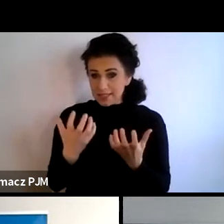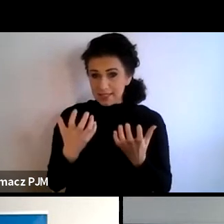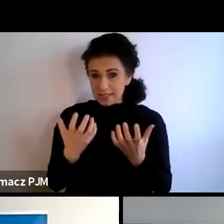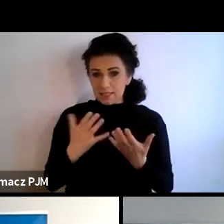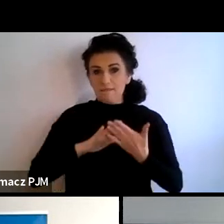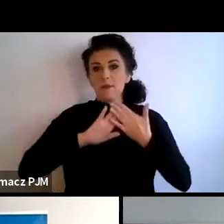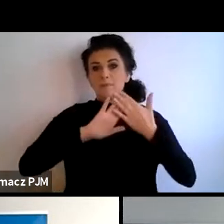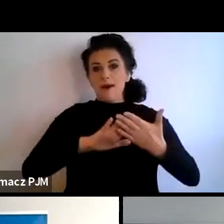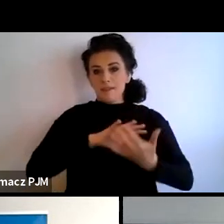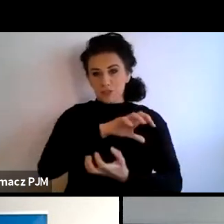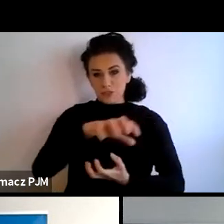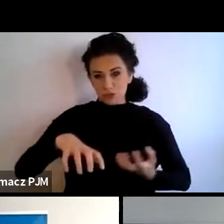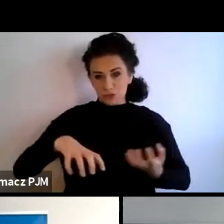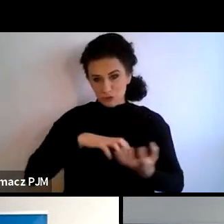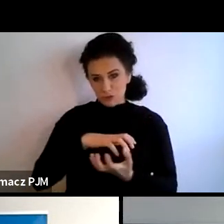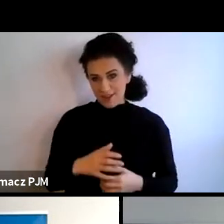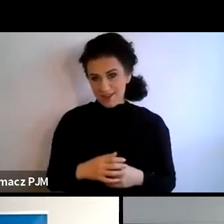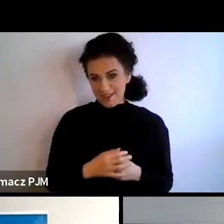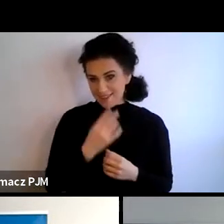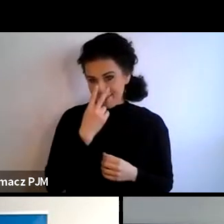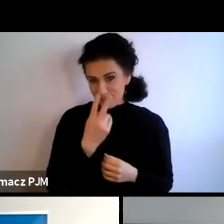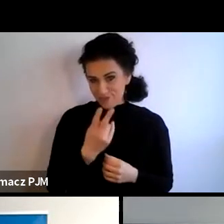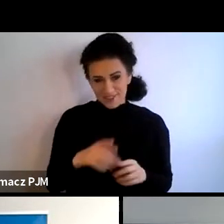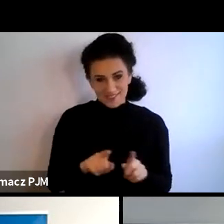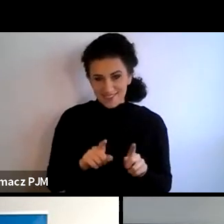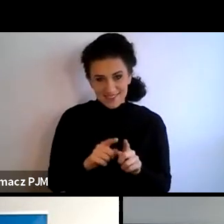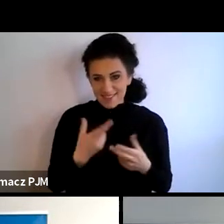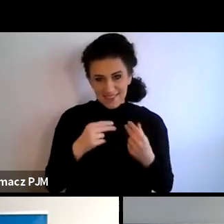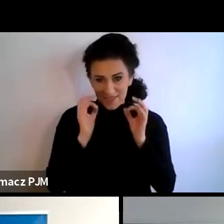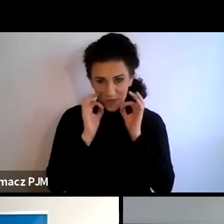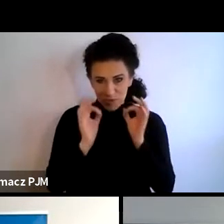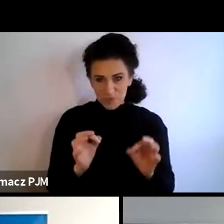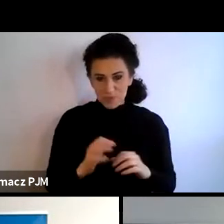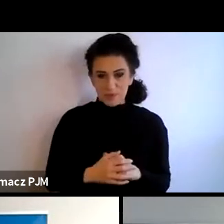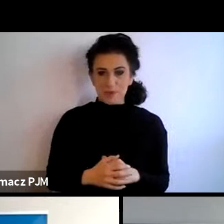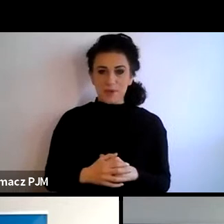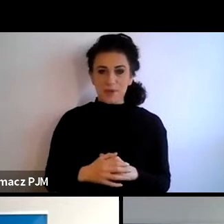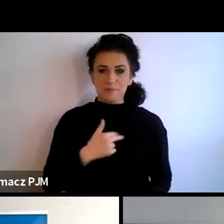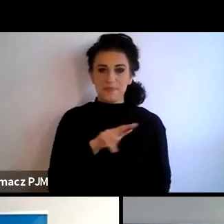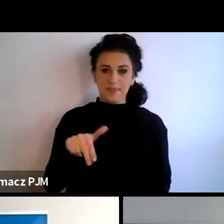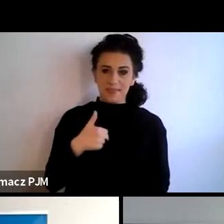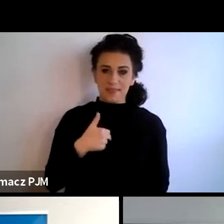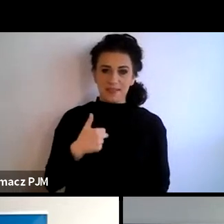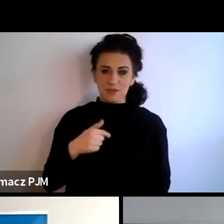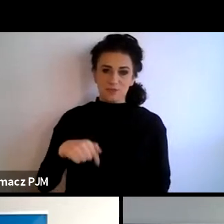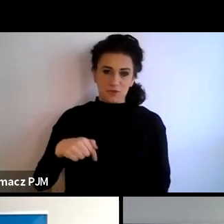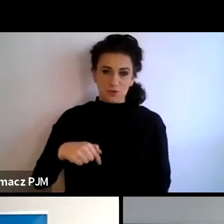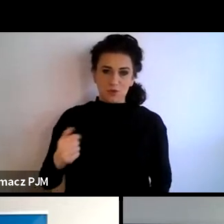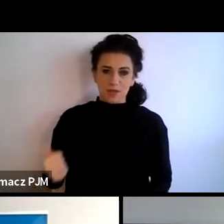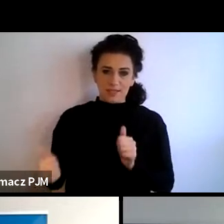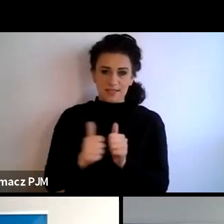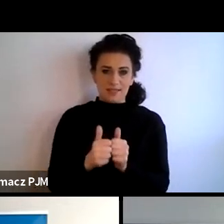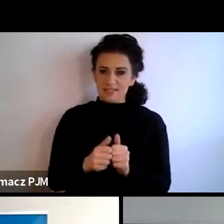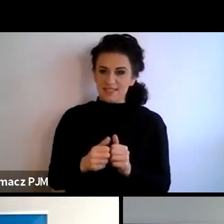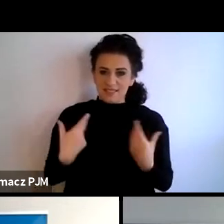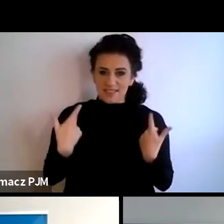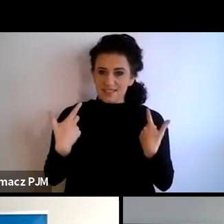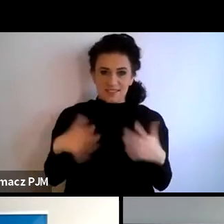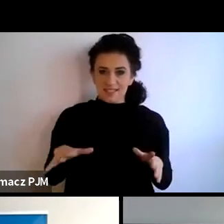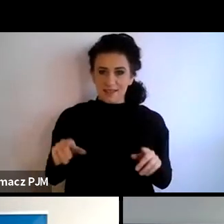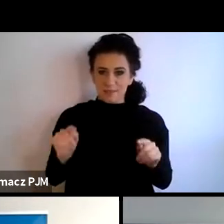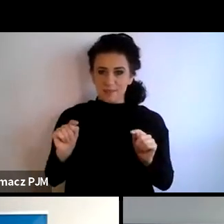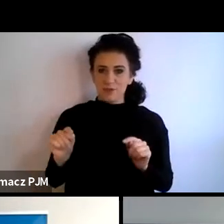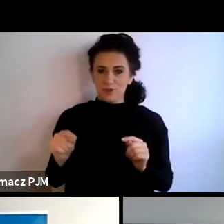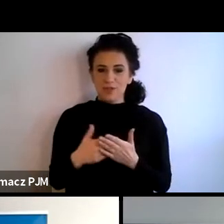zbawcy, bym powiedział, co też nie jest akurat w naszym filozofii asysty pożądane. To jest